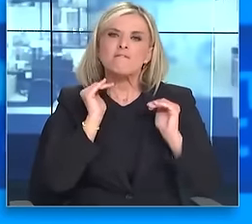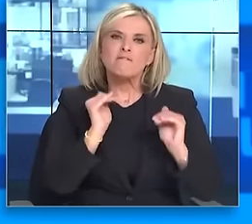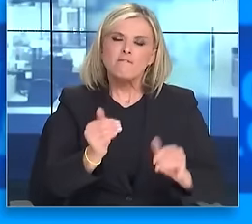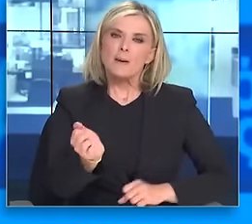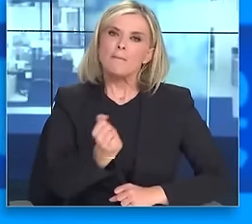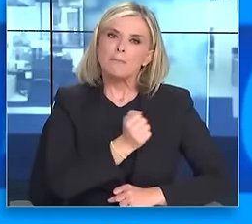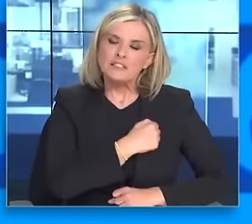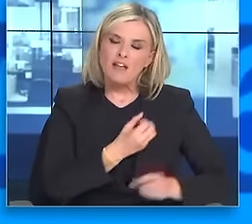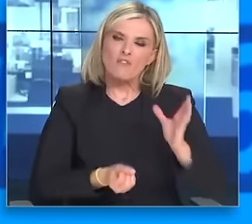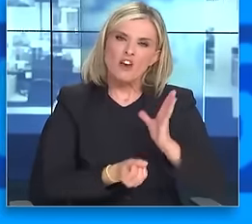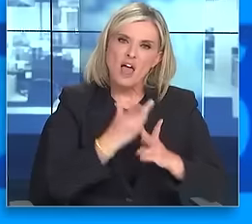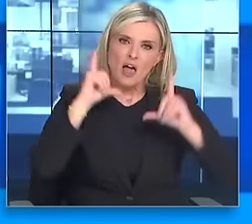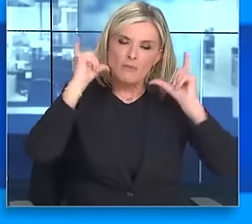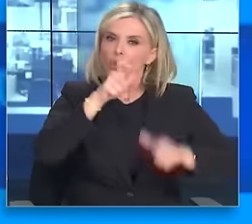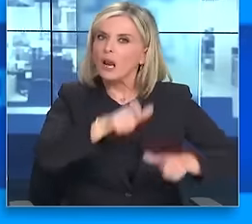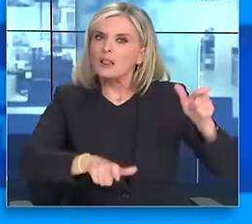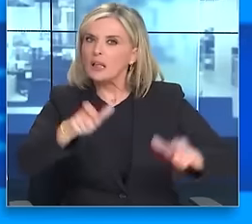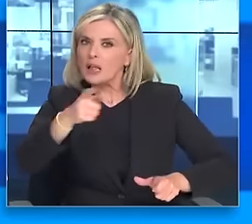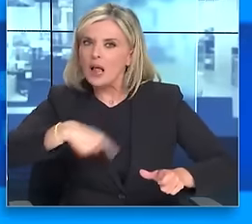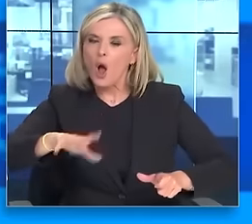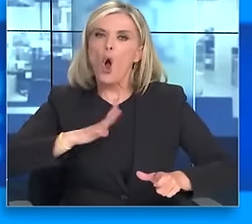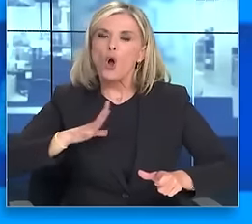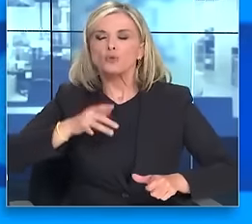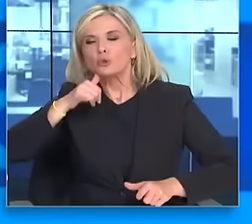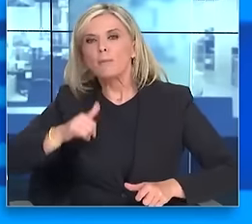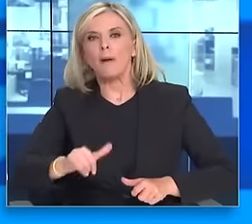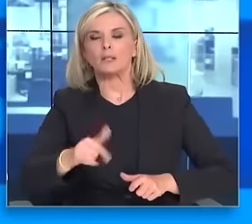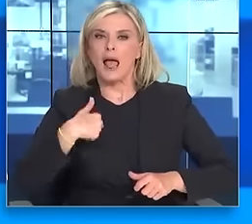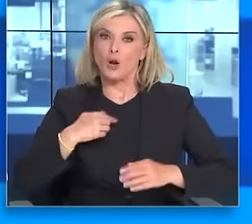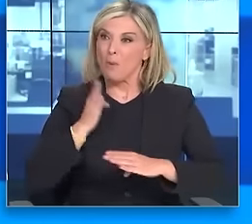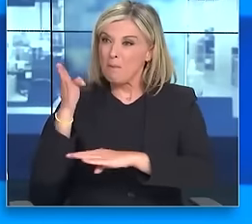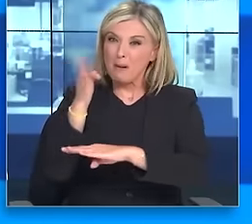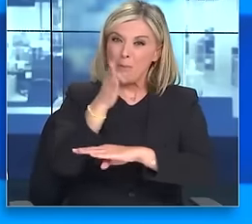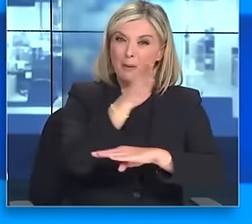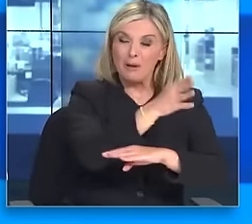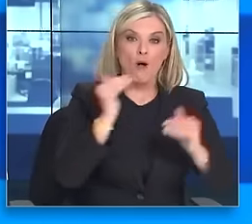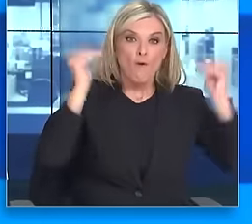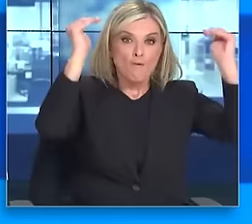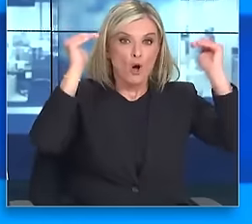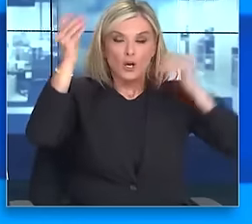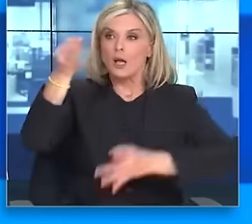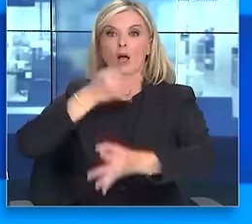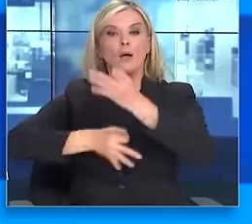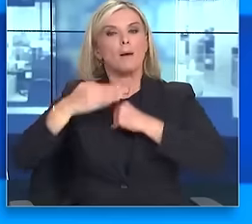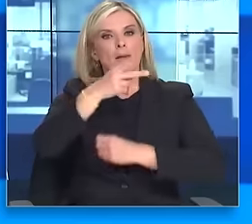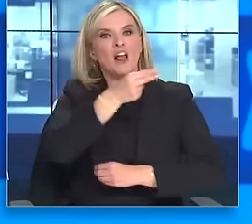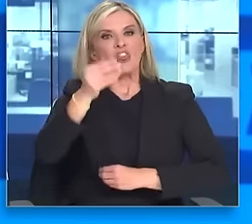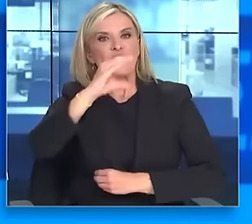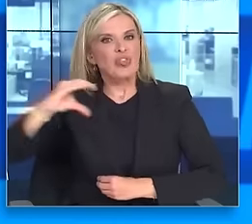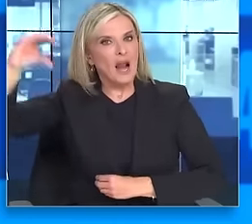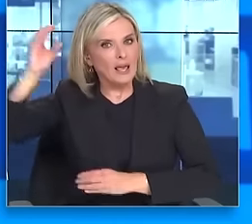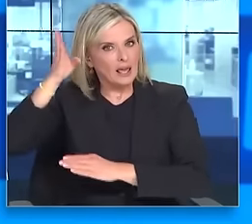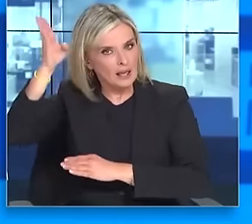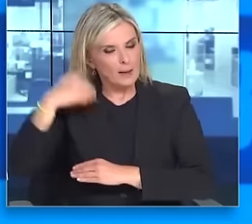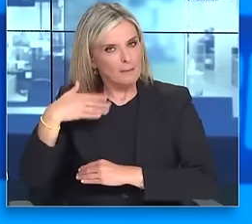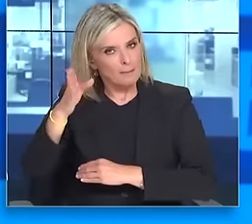οποίοι εξακολουθούν να μας στηρίζουν. Και να σας μεταφέρω και την εμπειρία μου από τις περιοδίες που έκανα στο Βορρά. Βρέθηκα στη Θράκη πριν από 4